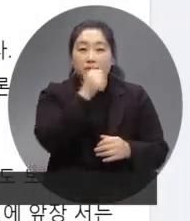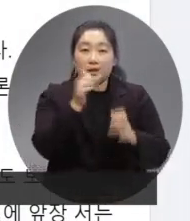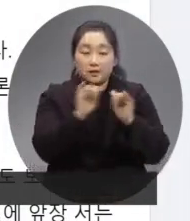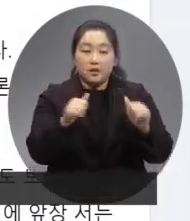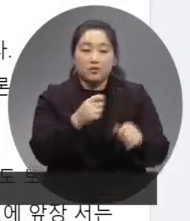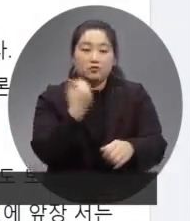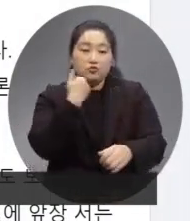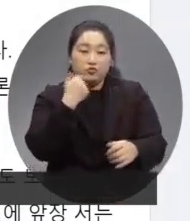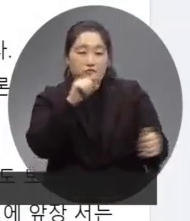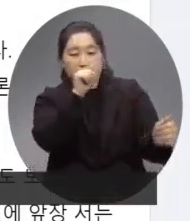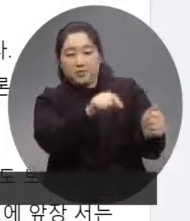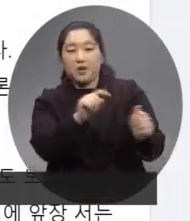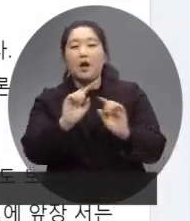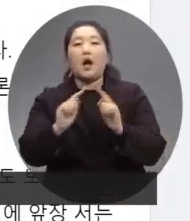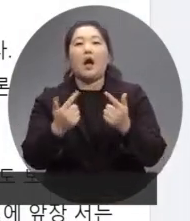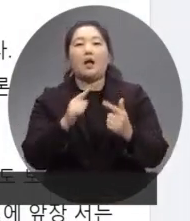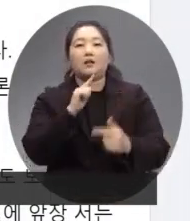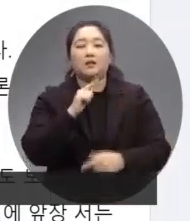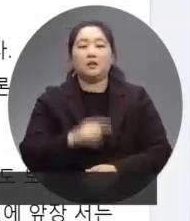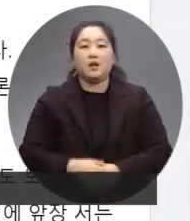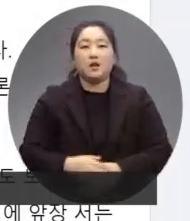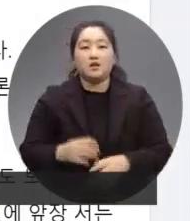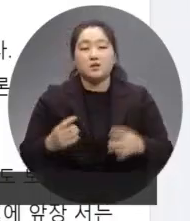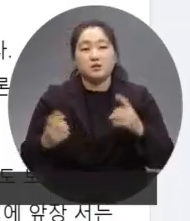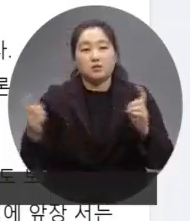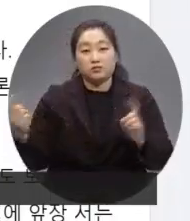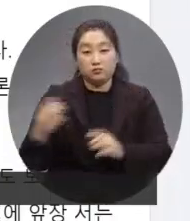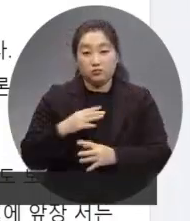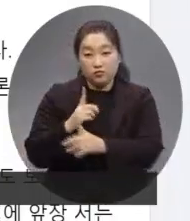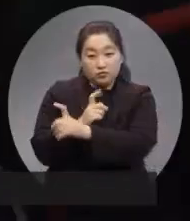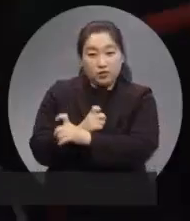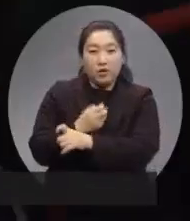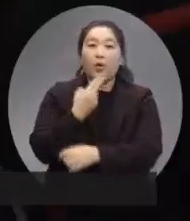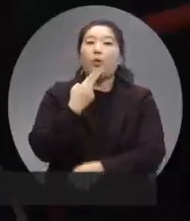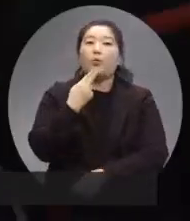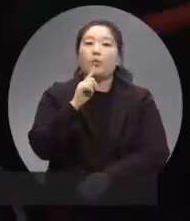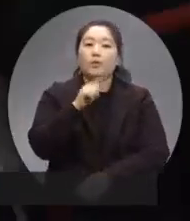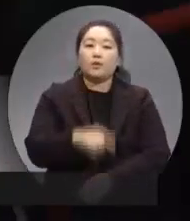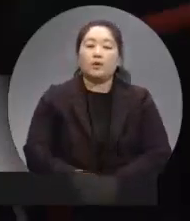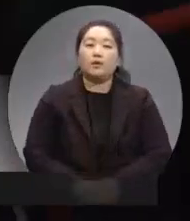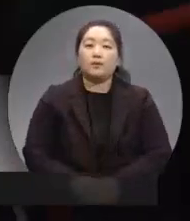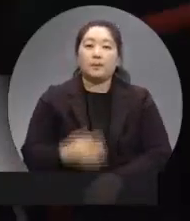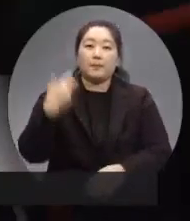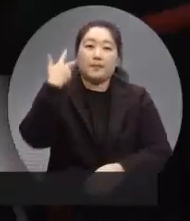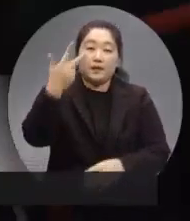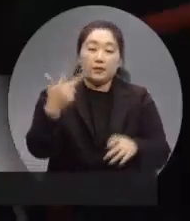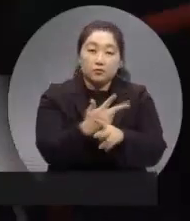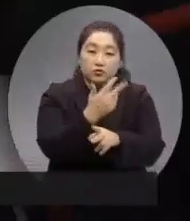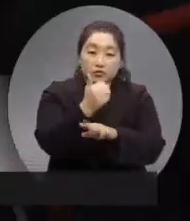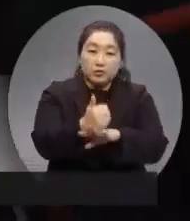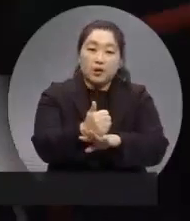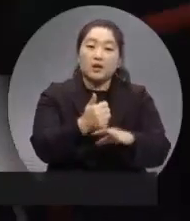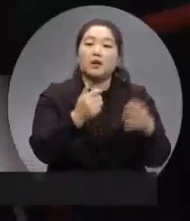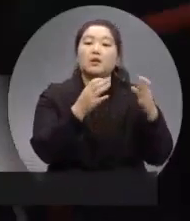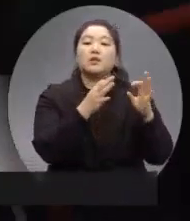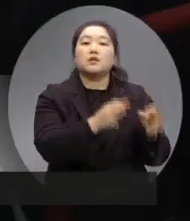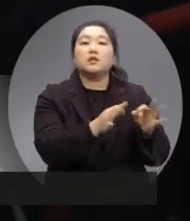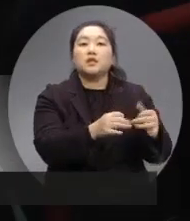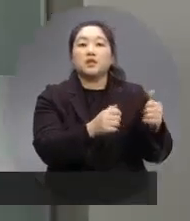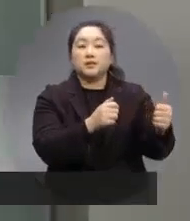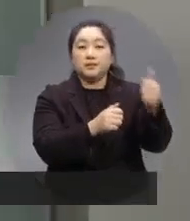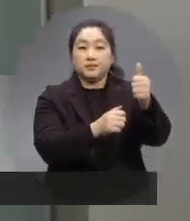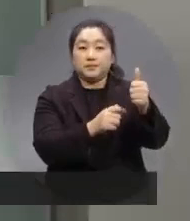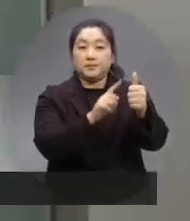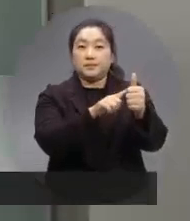특정인을 염두에 둔 건 아니라며 불화설은 부인했습니다. 다음 주 주말엔 또 다른 유력 주자 중 하나인